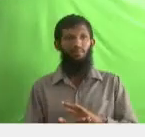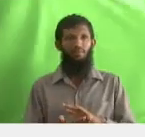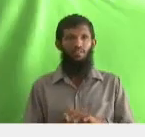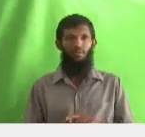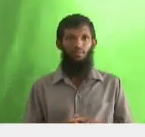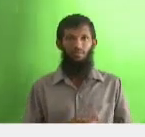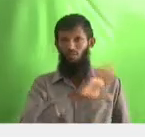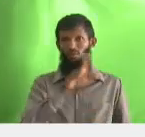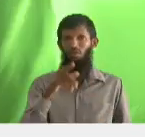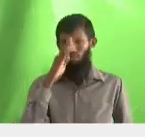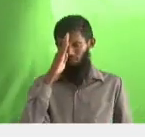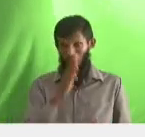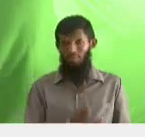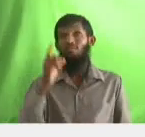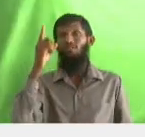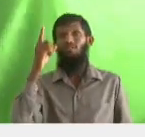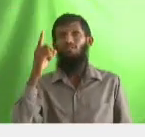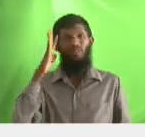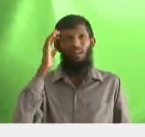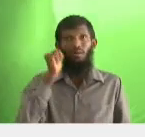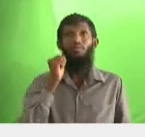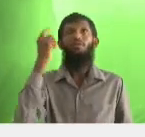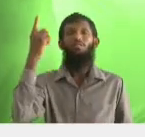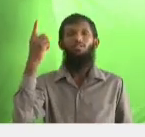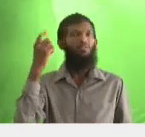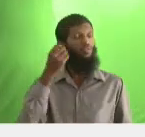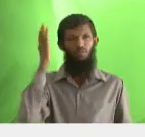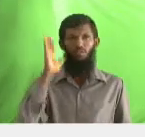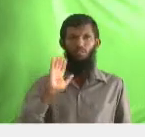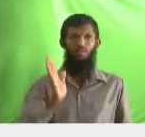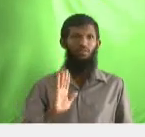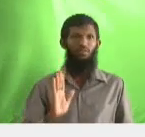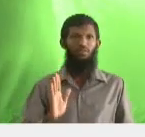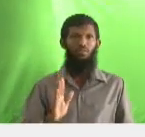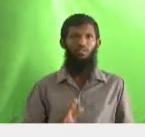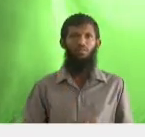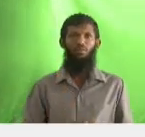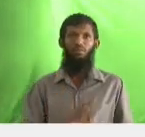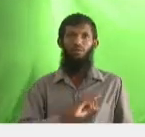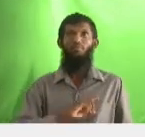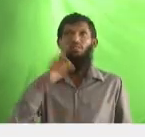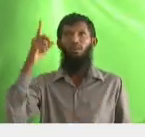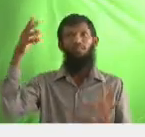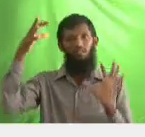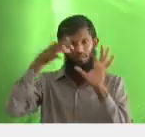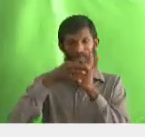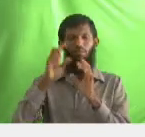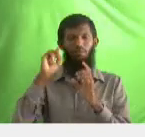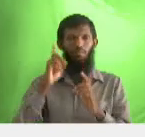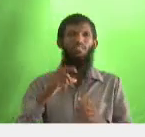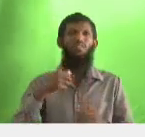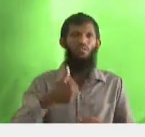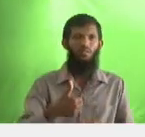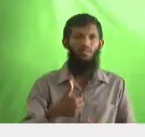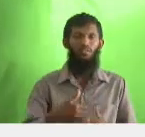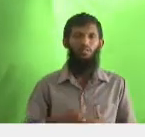تَعْمَلُونَ. Oh, you who believe, be consciousness of the Almighty. Be conscious of the Almighty. Develop the correct relation with the Almighty. The